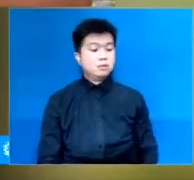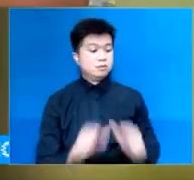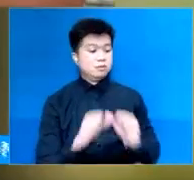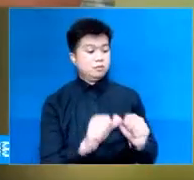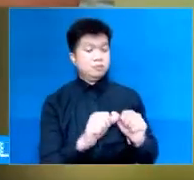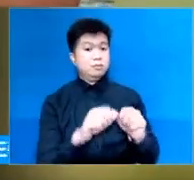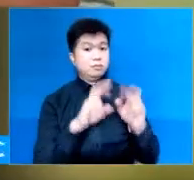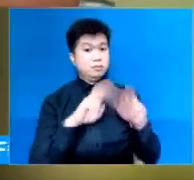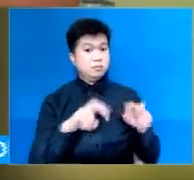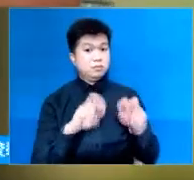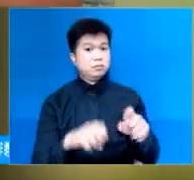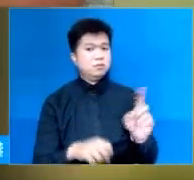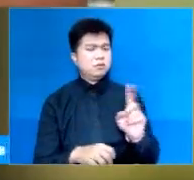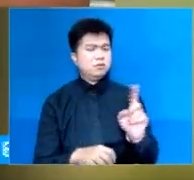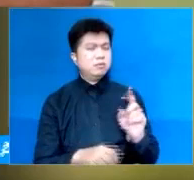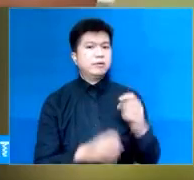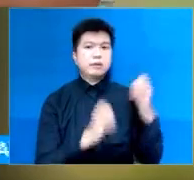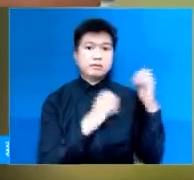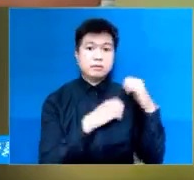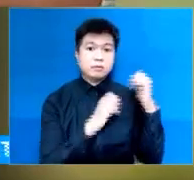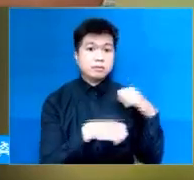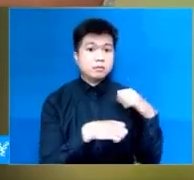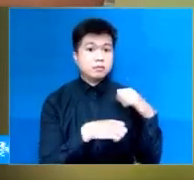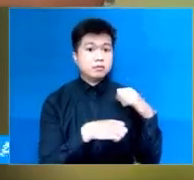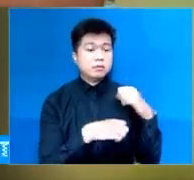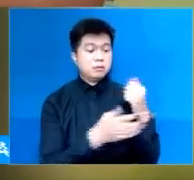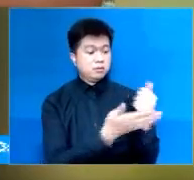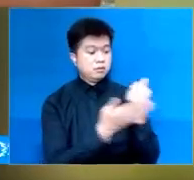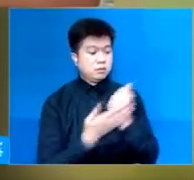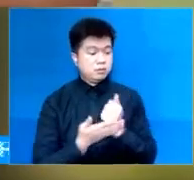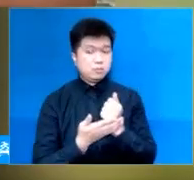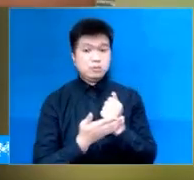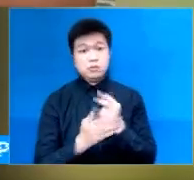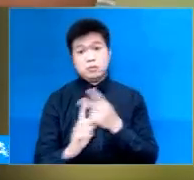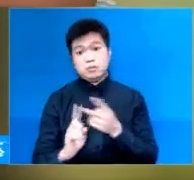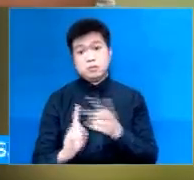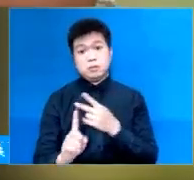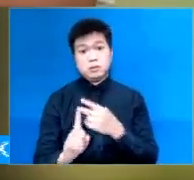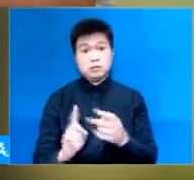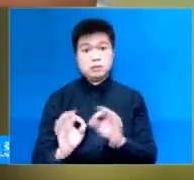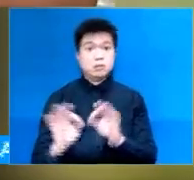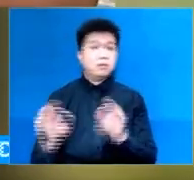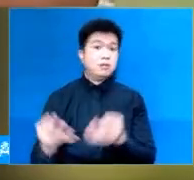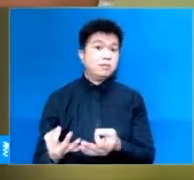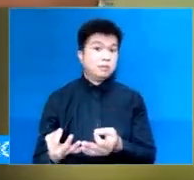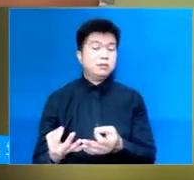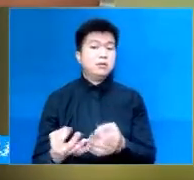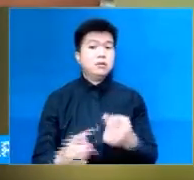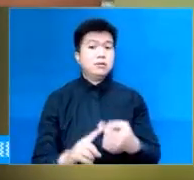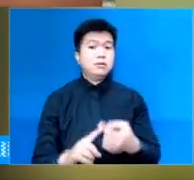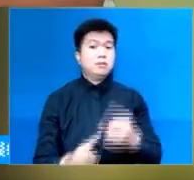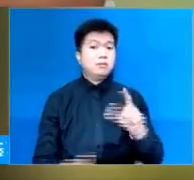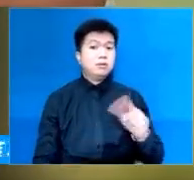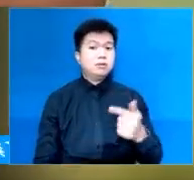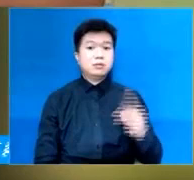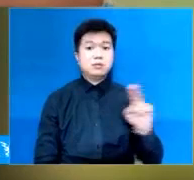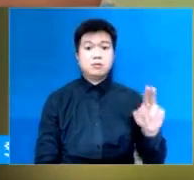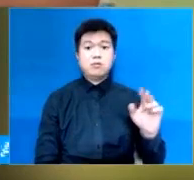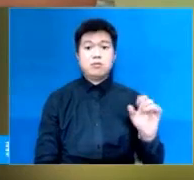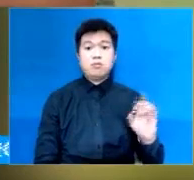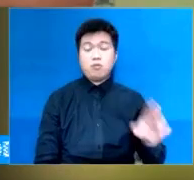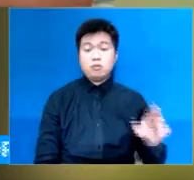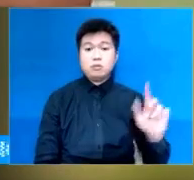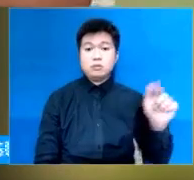anong aasahan na tulong ng mga biktima mula sa LGU o sa government? Dahil ito nga, no, may